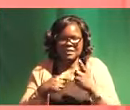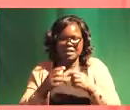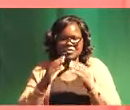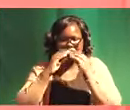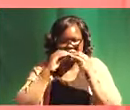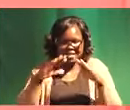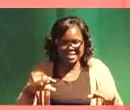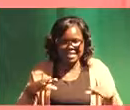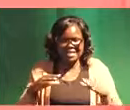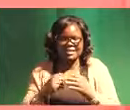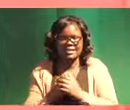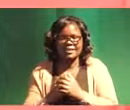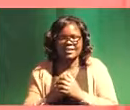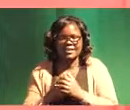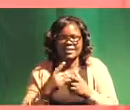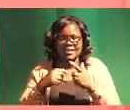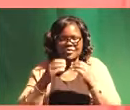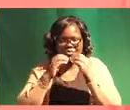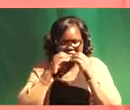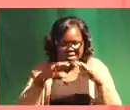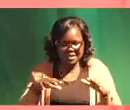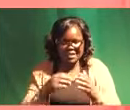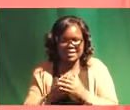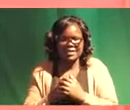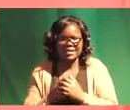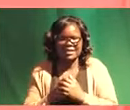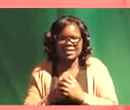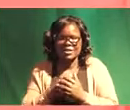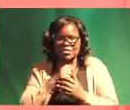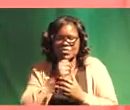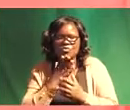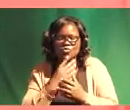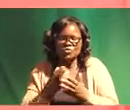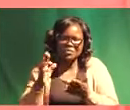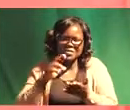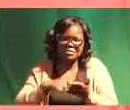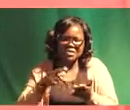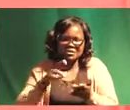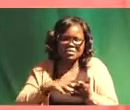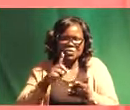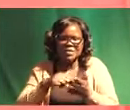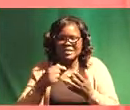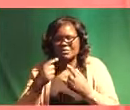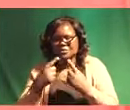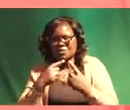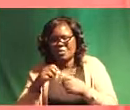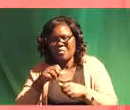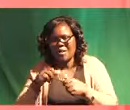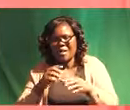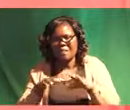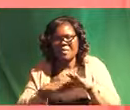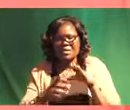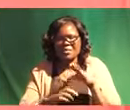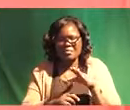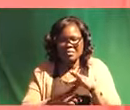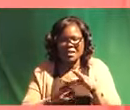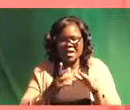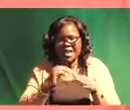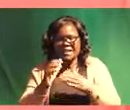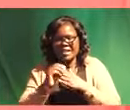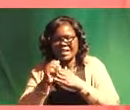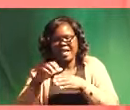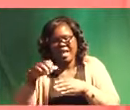baraka. Anafika na baraka. Sitapenda kurudia yaliyotajwa na wajumbe na